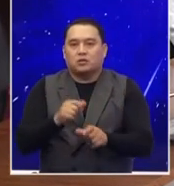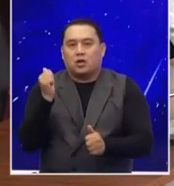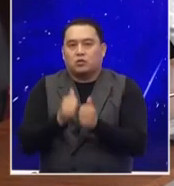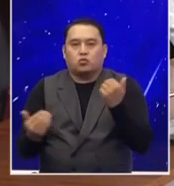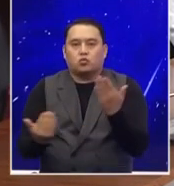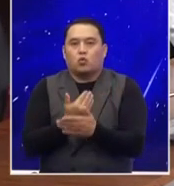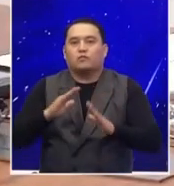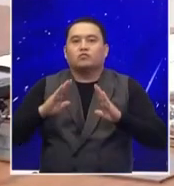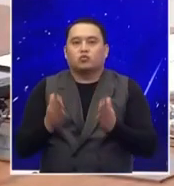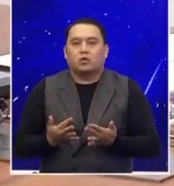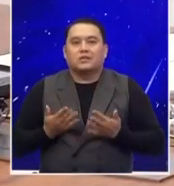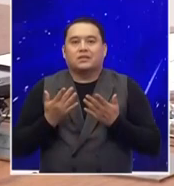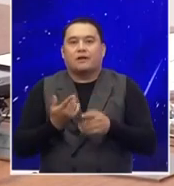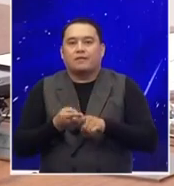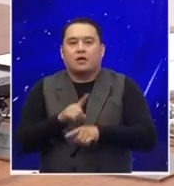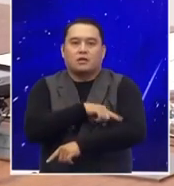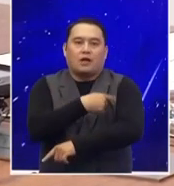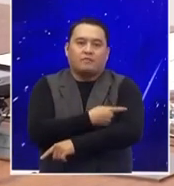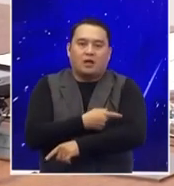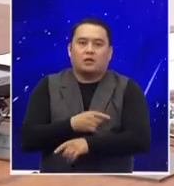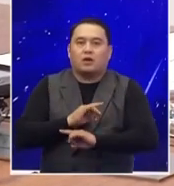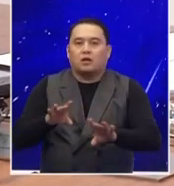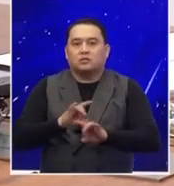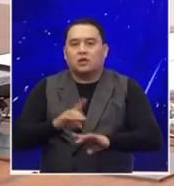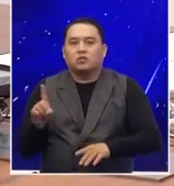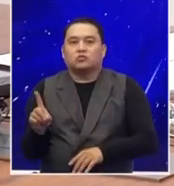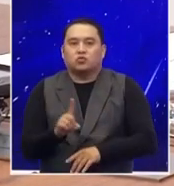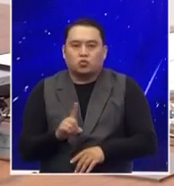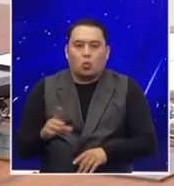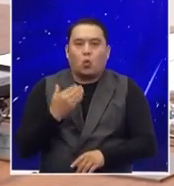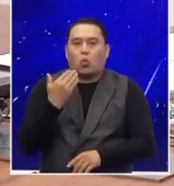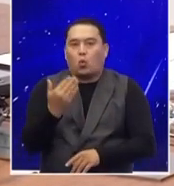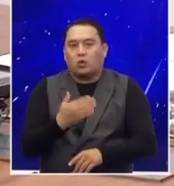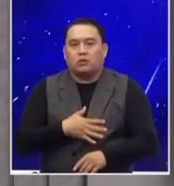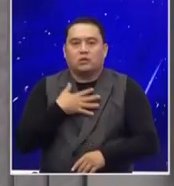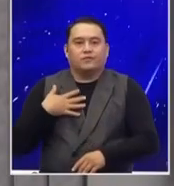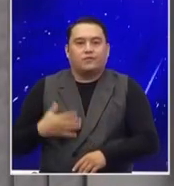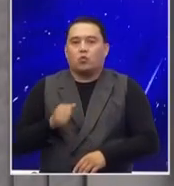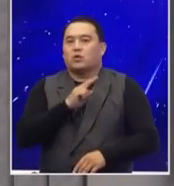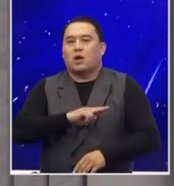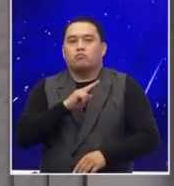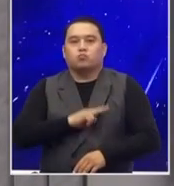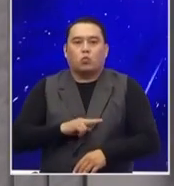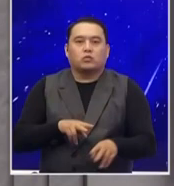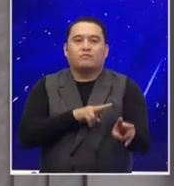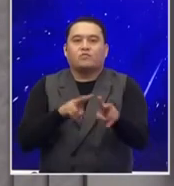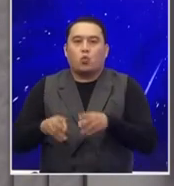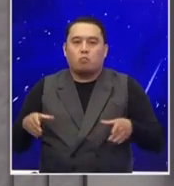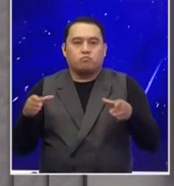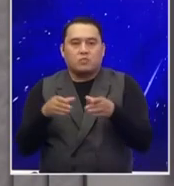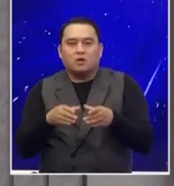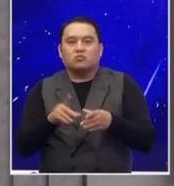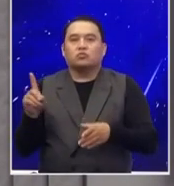новый случай спрос будет с главврачей больниц, подчеркнул он. Кроме того, неудовлетворительно работает и мониторинговые